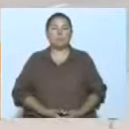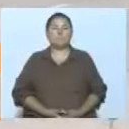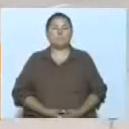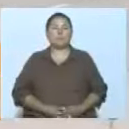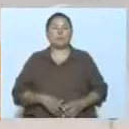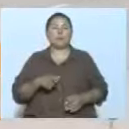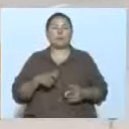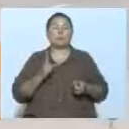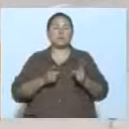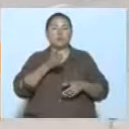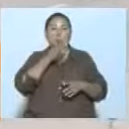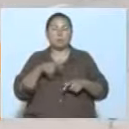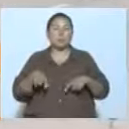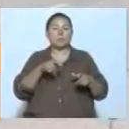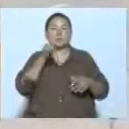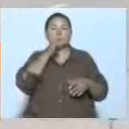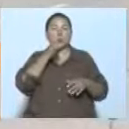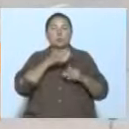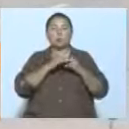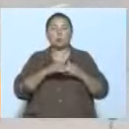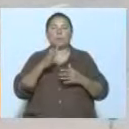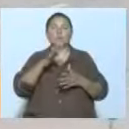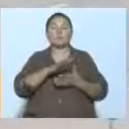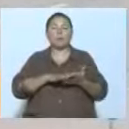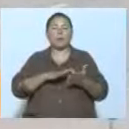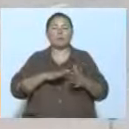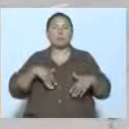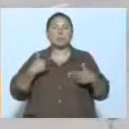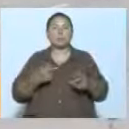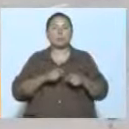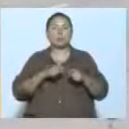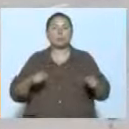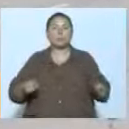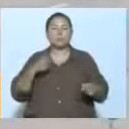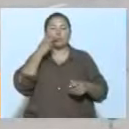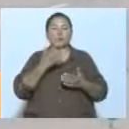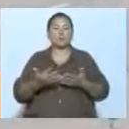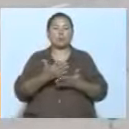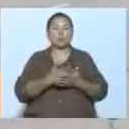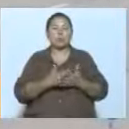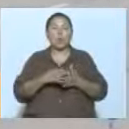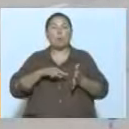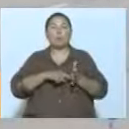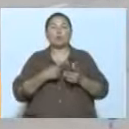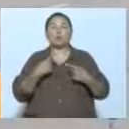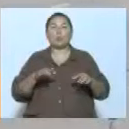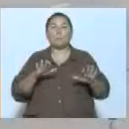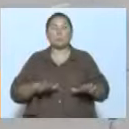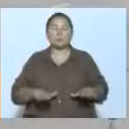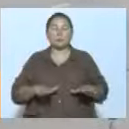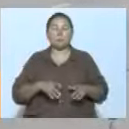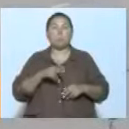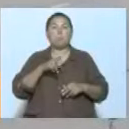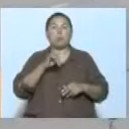В настоящее время мы не можем перенести полигон. В дальнейшем внесем предложение об открытии мусоросборочного пункта в другом месте. Полигон